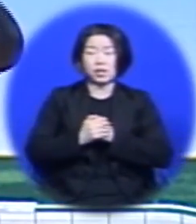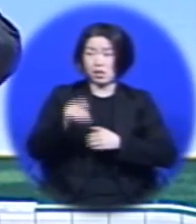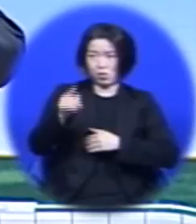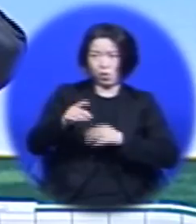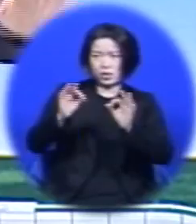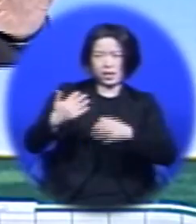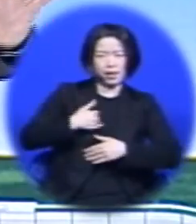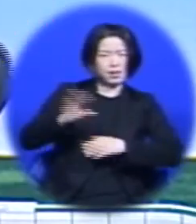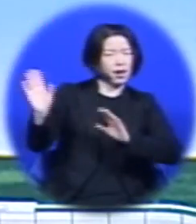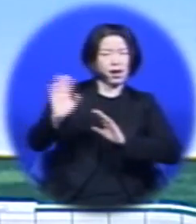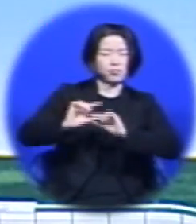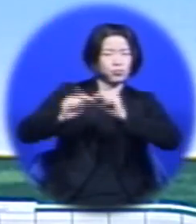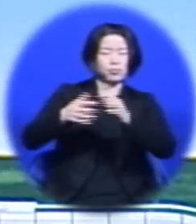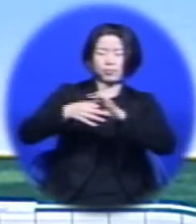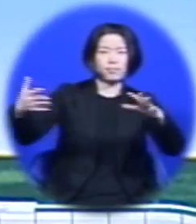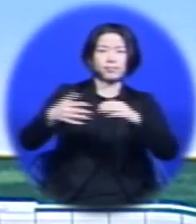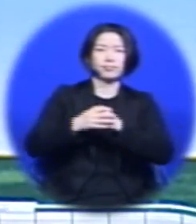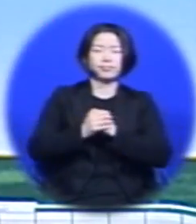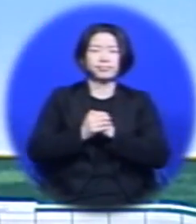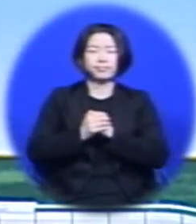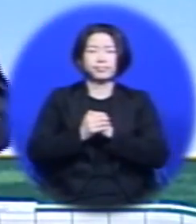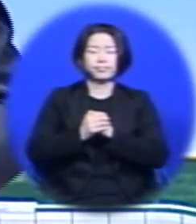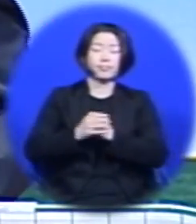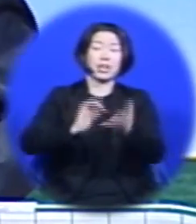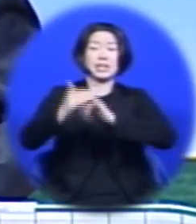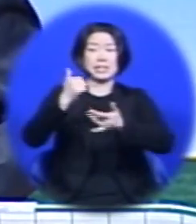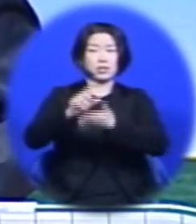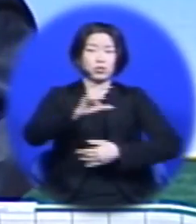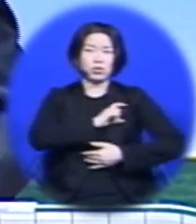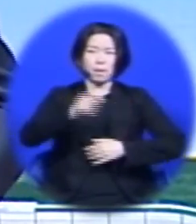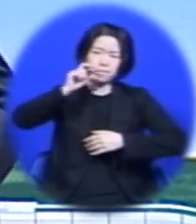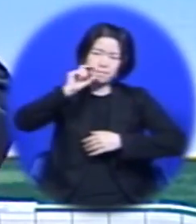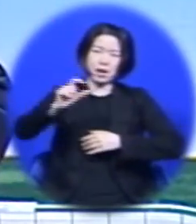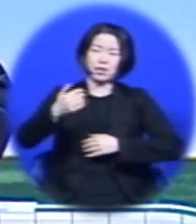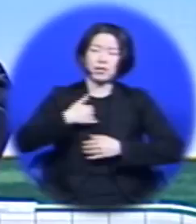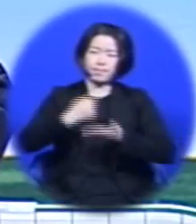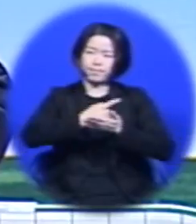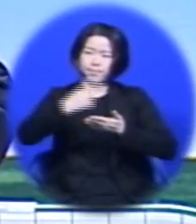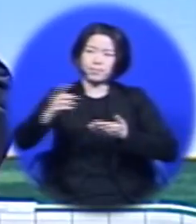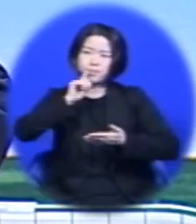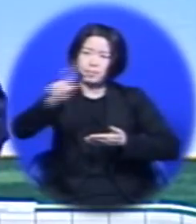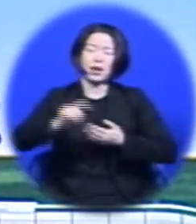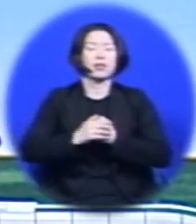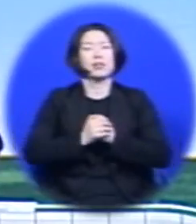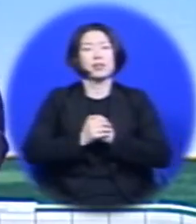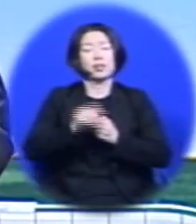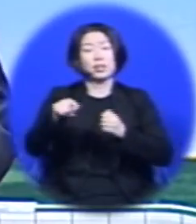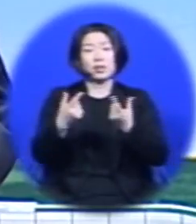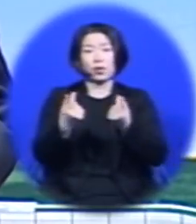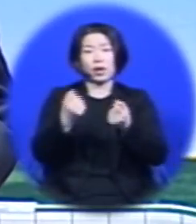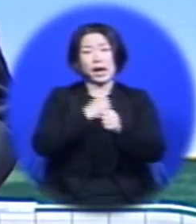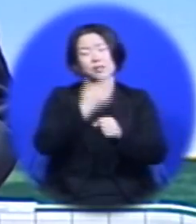너는 이제 나에게 아무 상관이 없어 예수의 이름으로 명 아니 내게서 떠나라 그렇게 하실 수